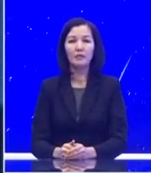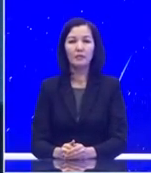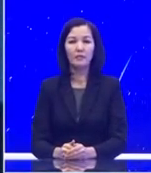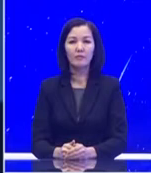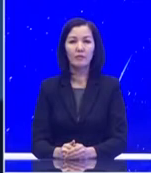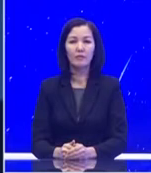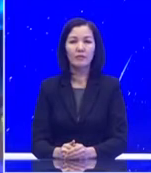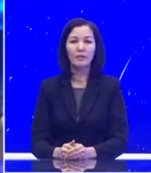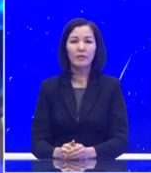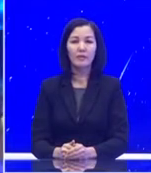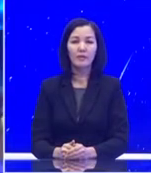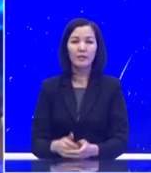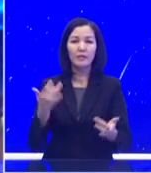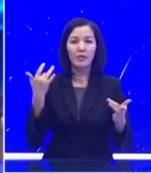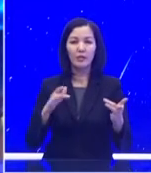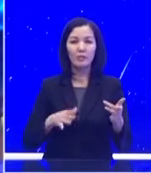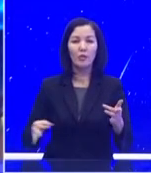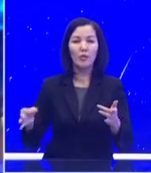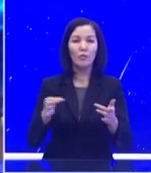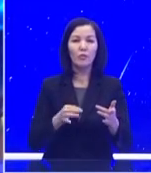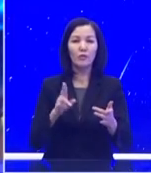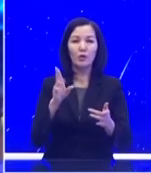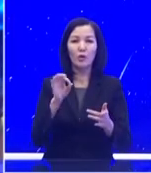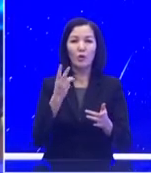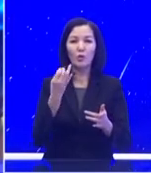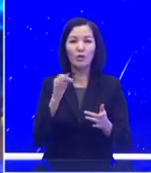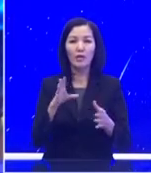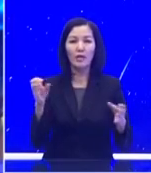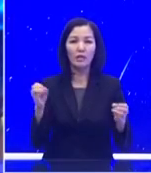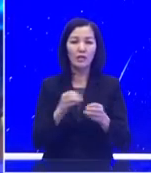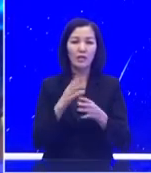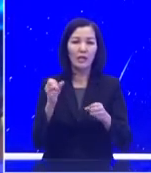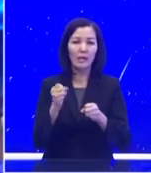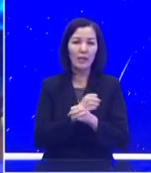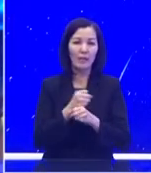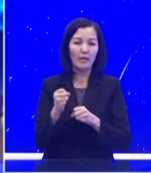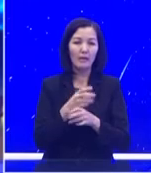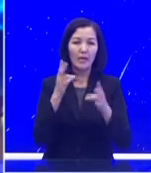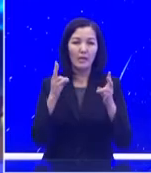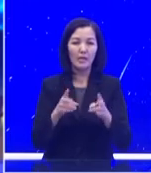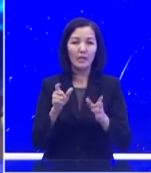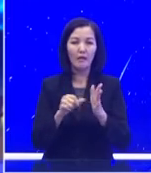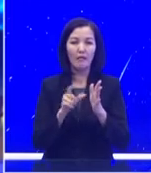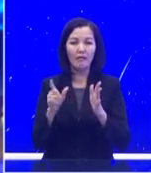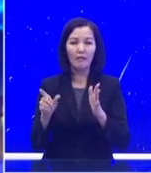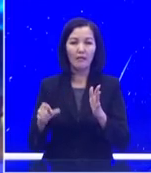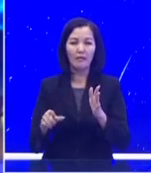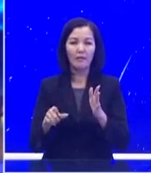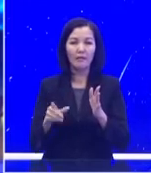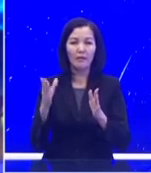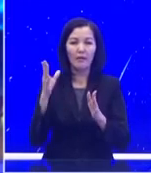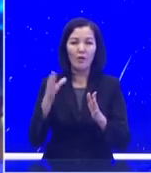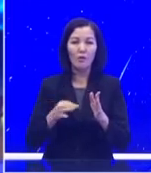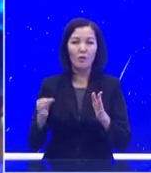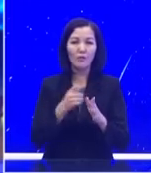ауданынан. Жамбыл облысының қордайлықтар арасындағы жаппай төбелестен зардап шеккен алты азамат облыстағы ауруханалардың